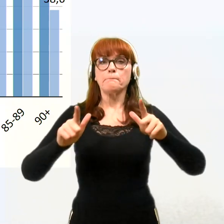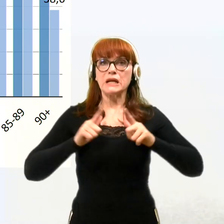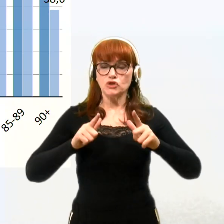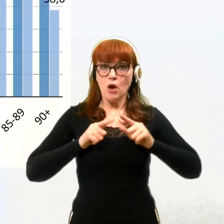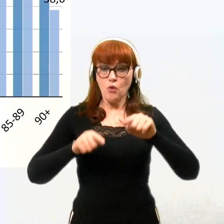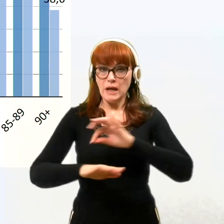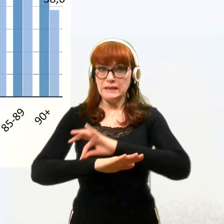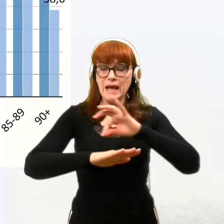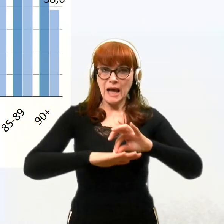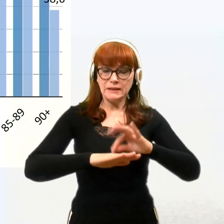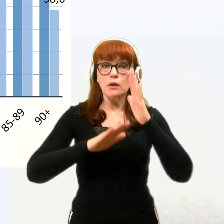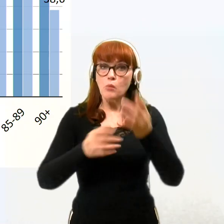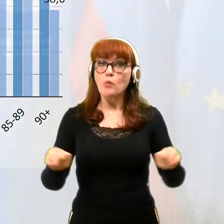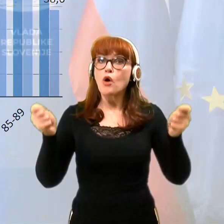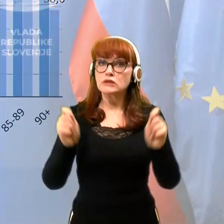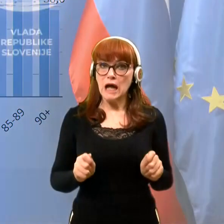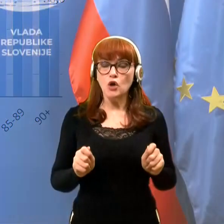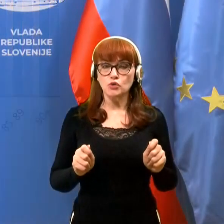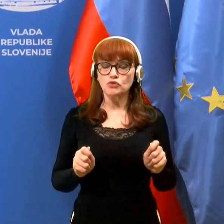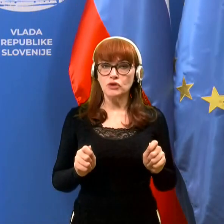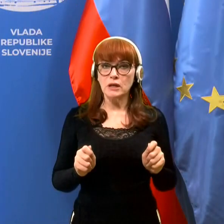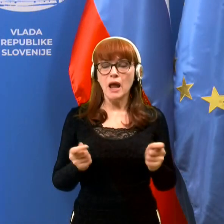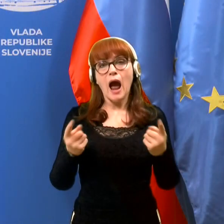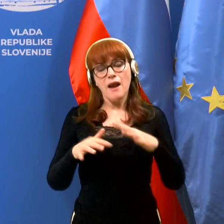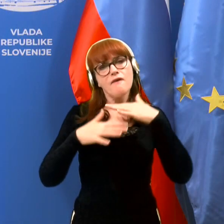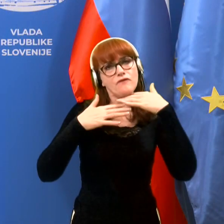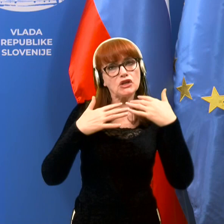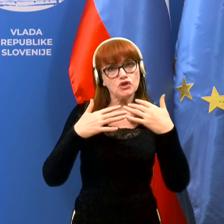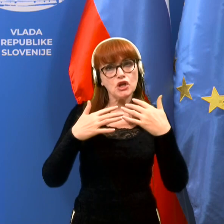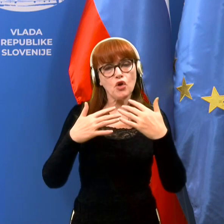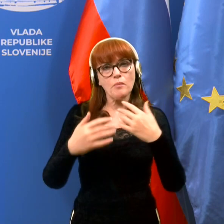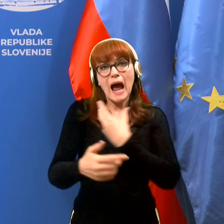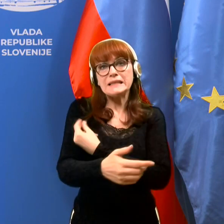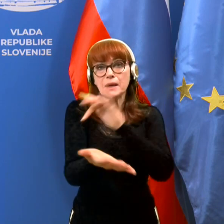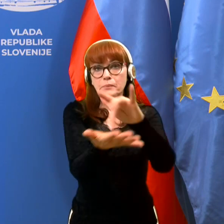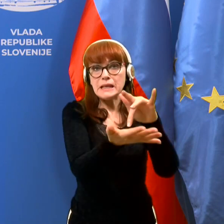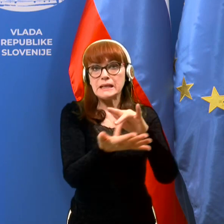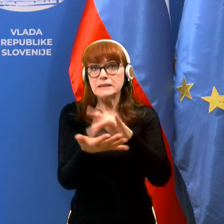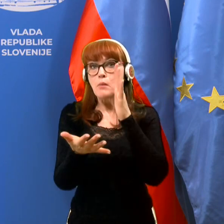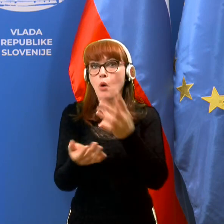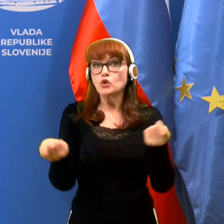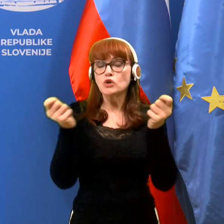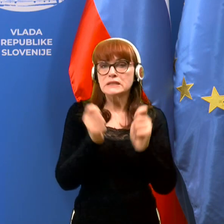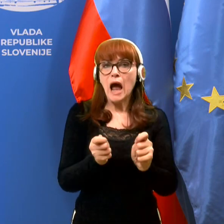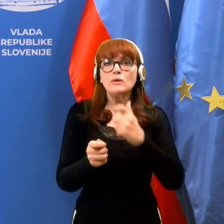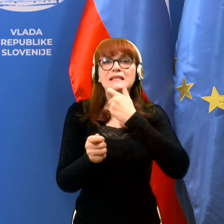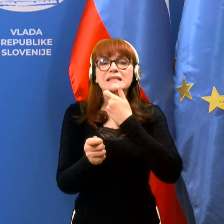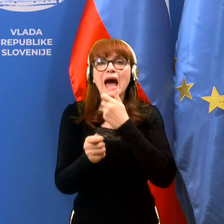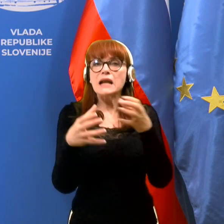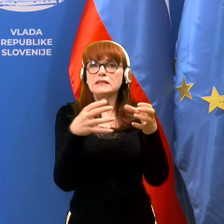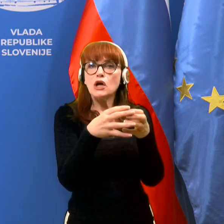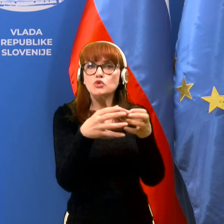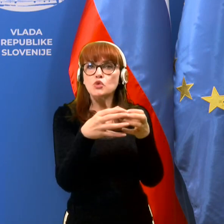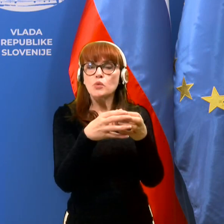ta teden nekako zaključili oziroma saj večina cepilnih centrov ne bi zaključila s temi